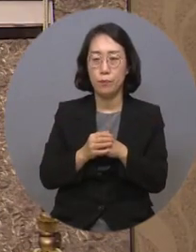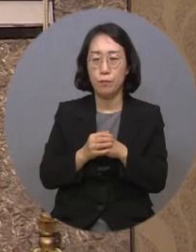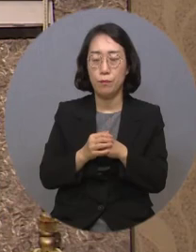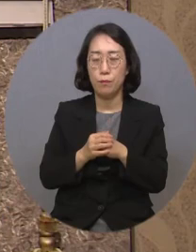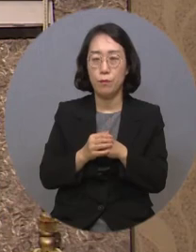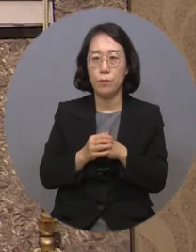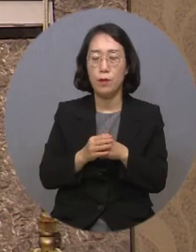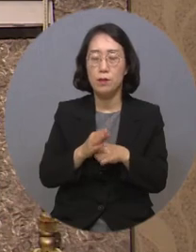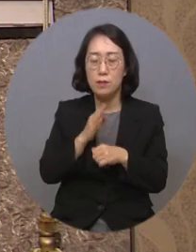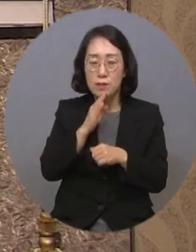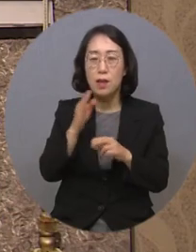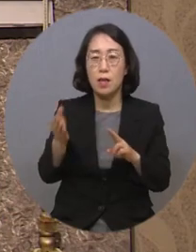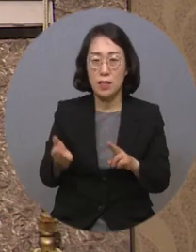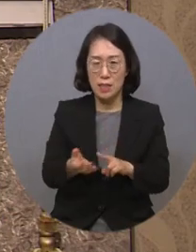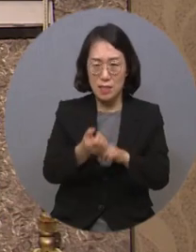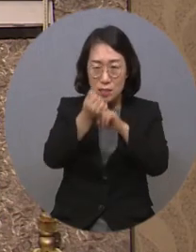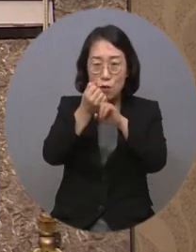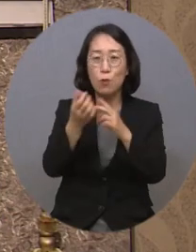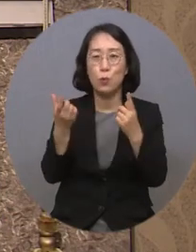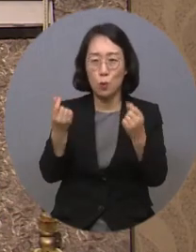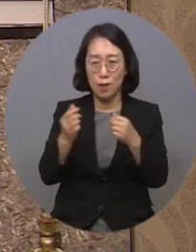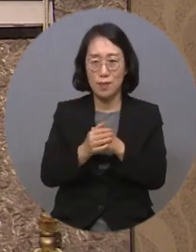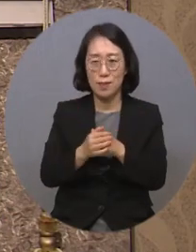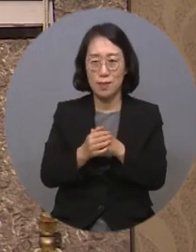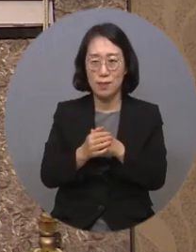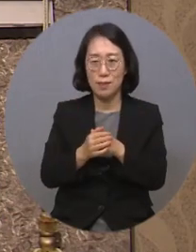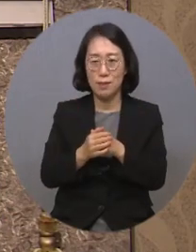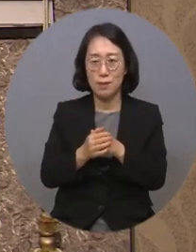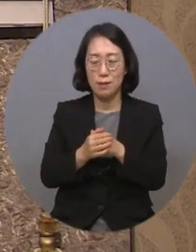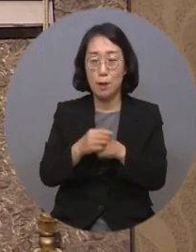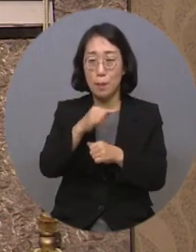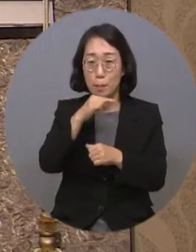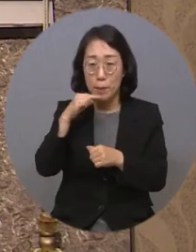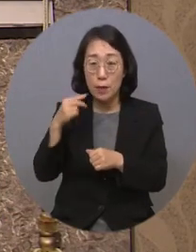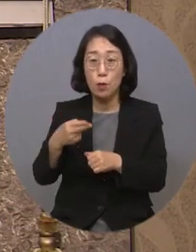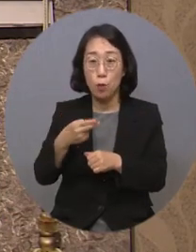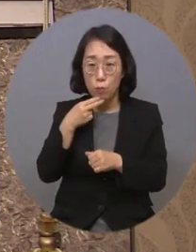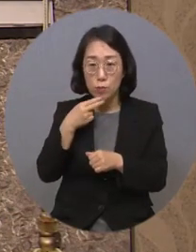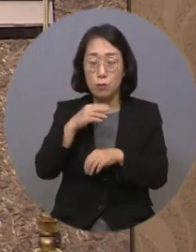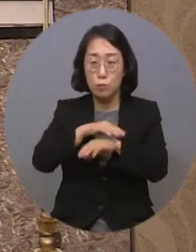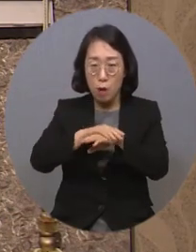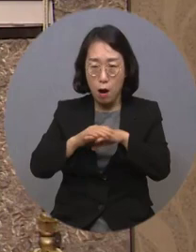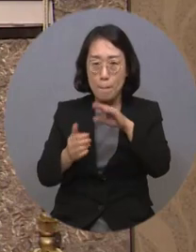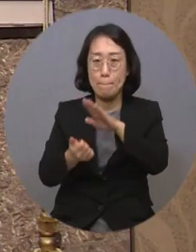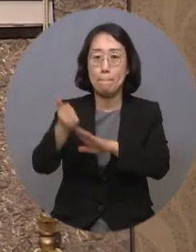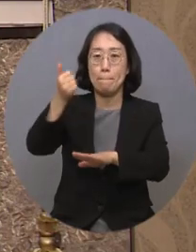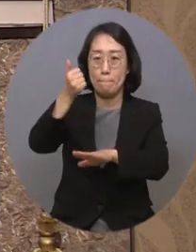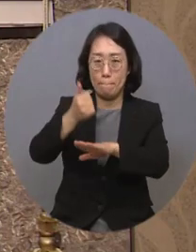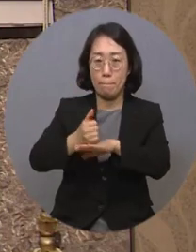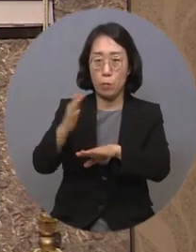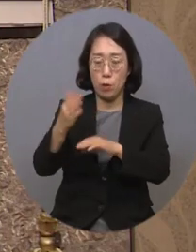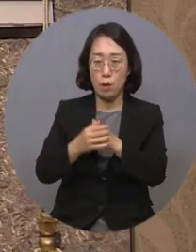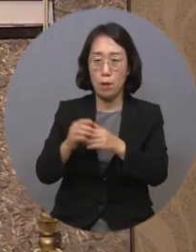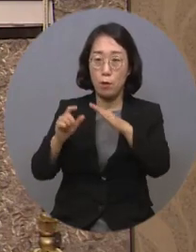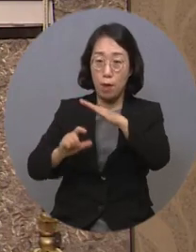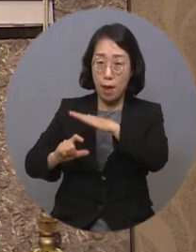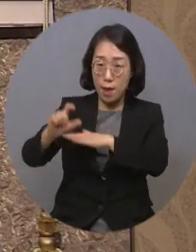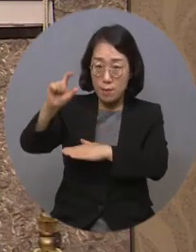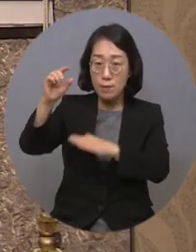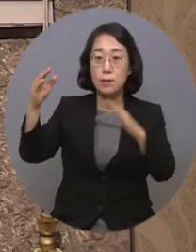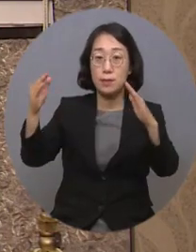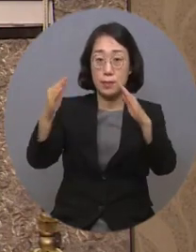참 기적같이 그 일들을 빚 하나 없이 이렇게 다 해왔죠. 그래서 해 뜨는 집이 이제 그렇게